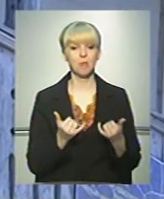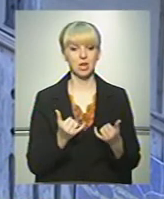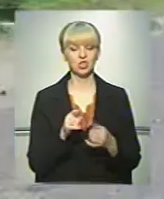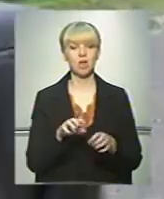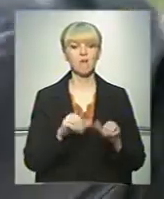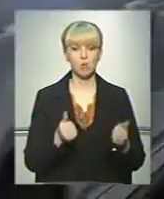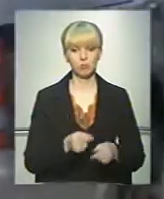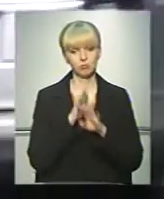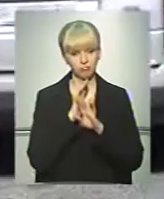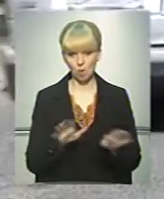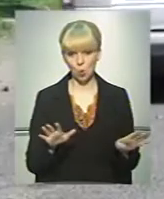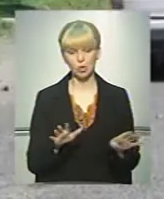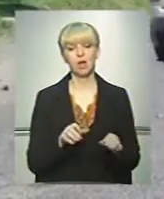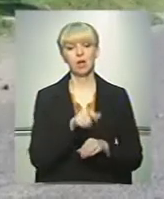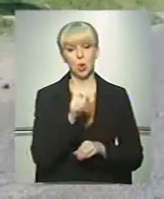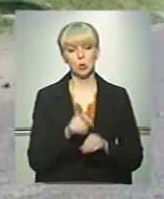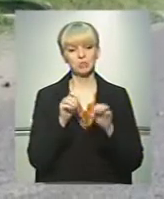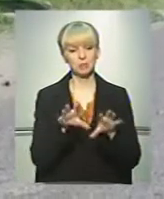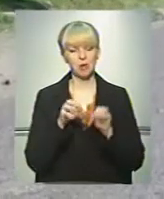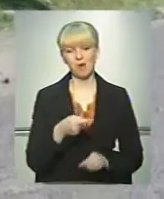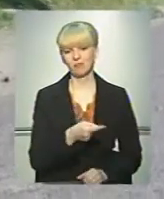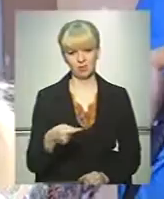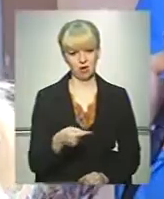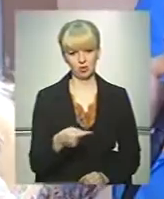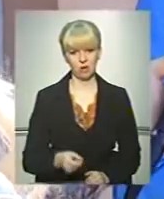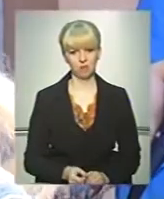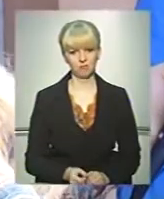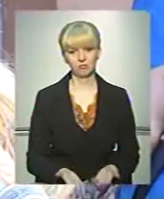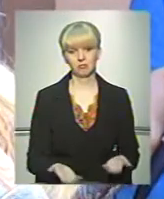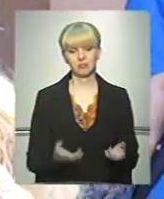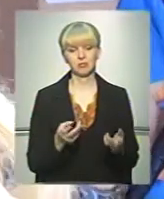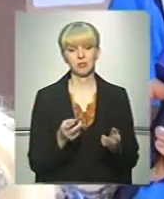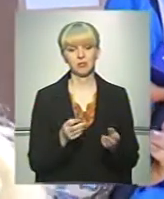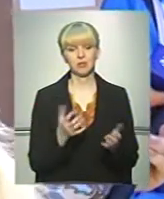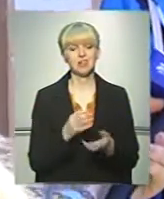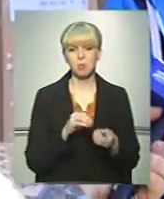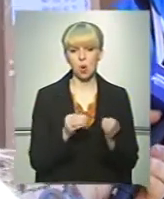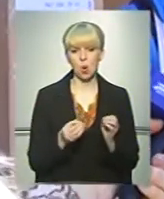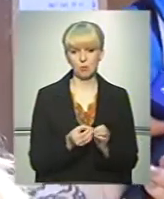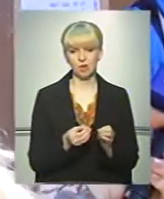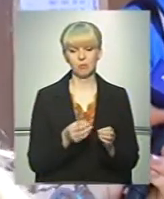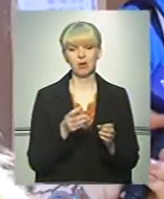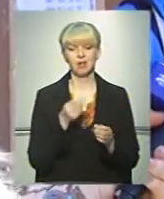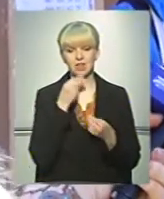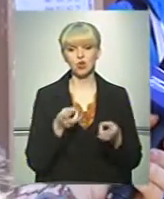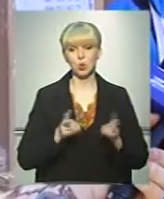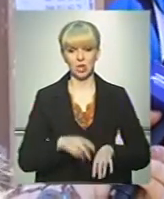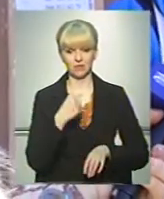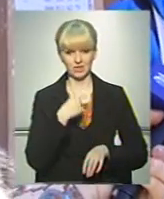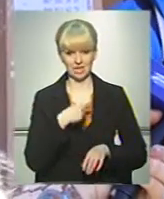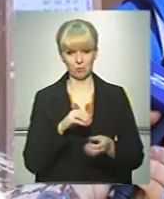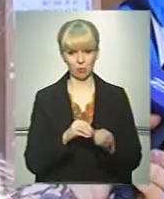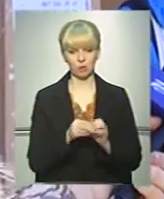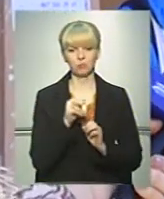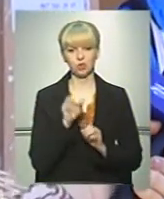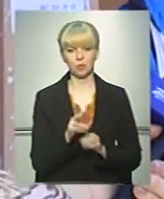її форматі не буде, люди сприймають негативно. Добиратися зараз, якісь проблеми краще вирішати у себе,